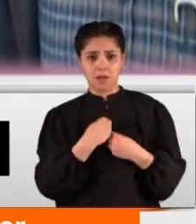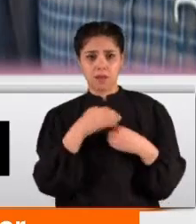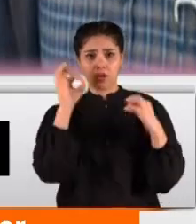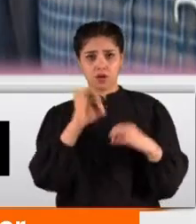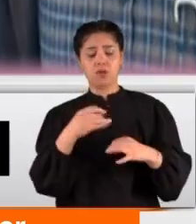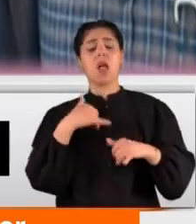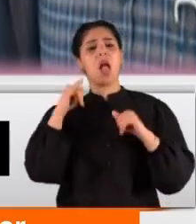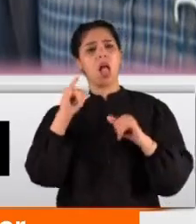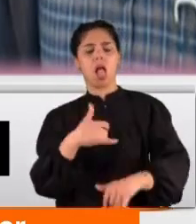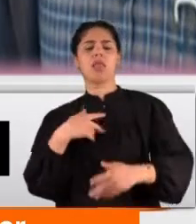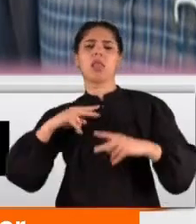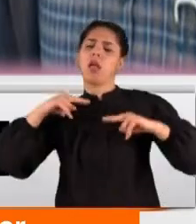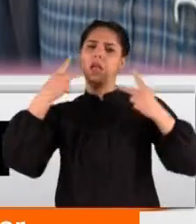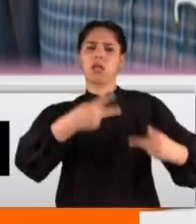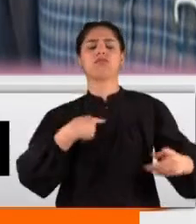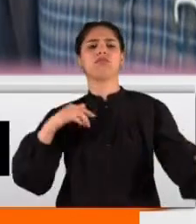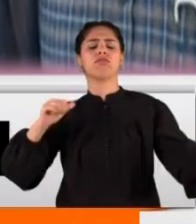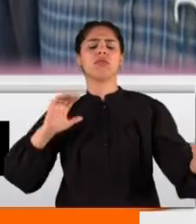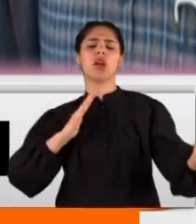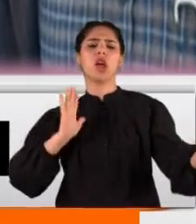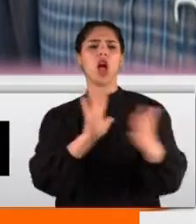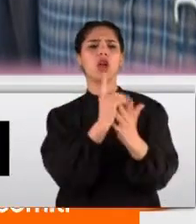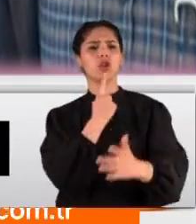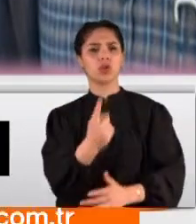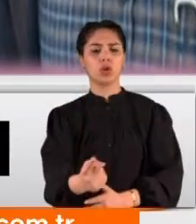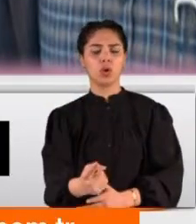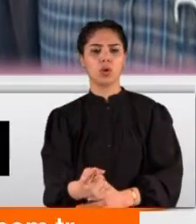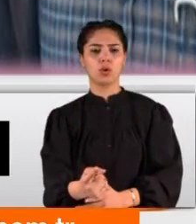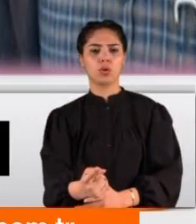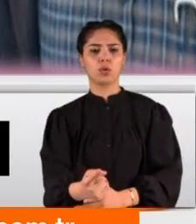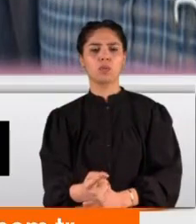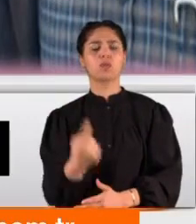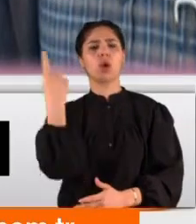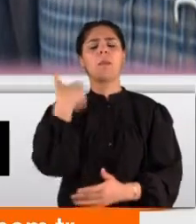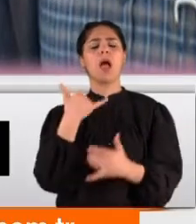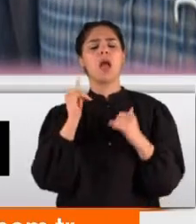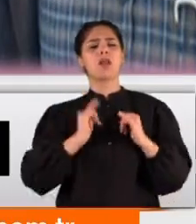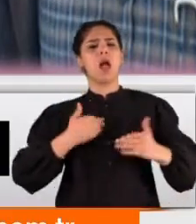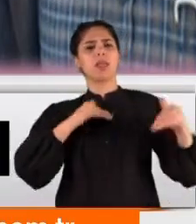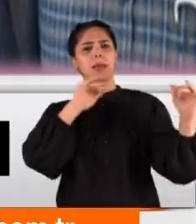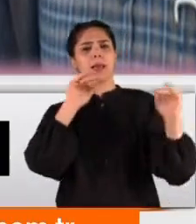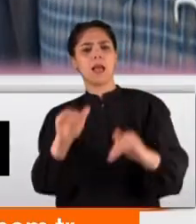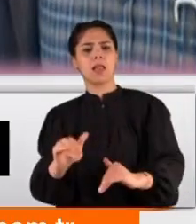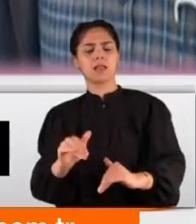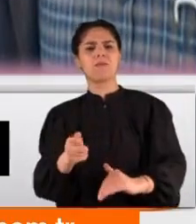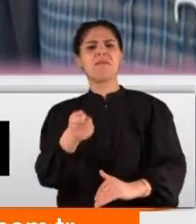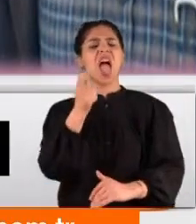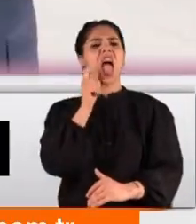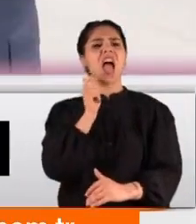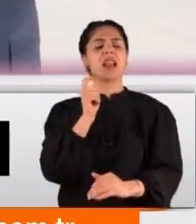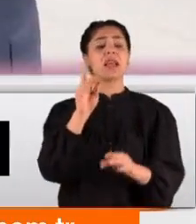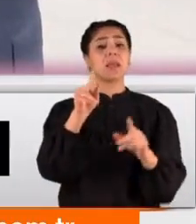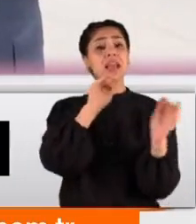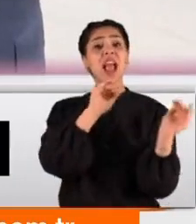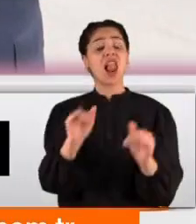oynama sırası bende hodri meydan diyorum sana Yüzümde açık anında Ah erkek gibi çıkacak